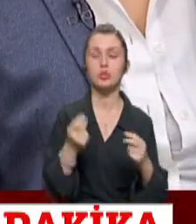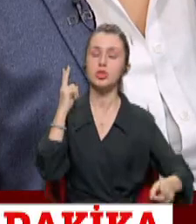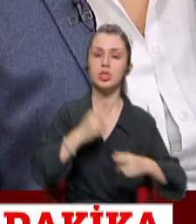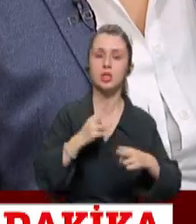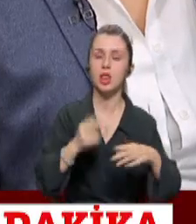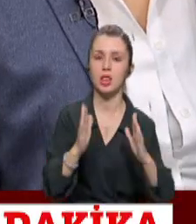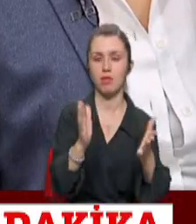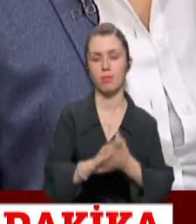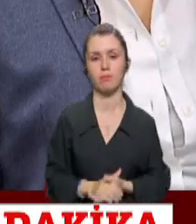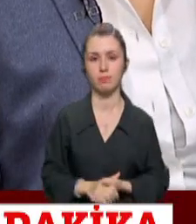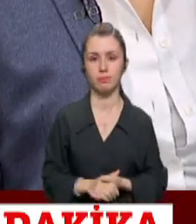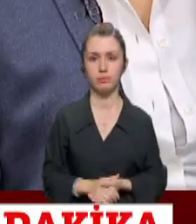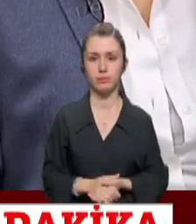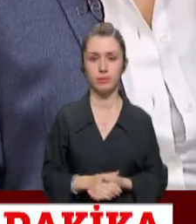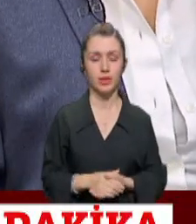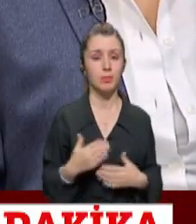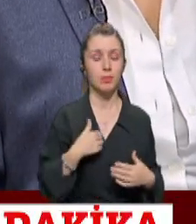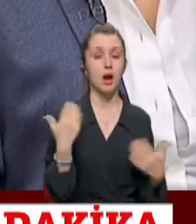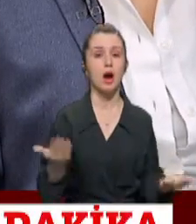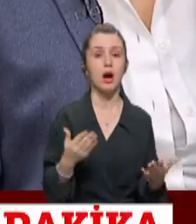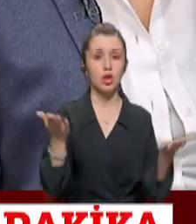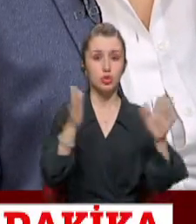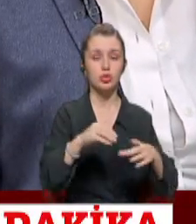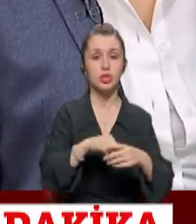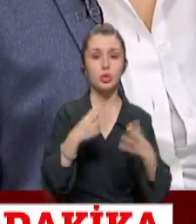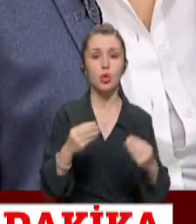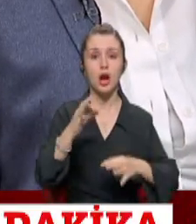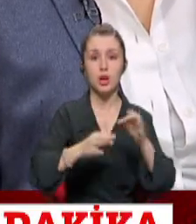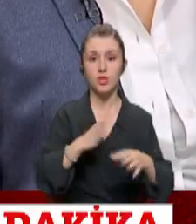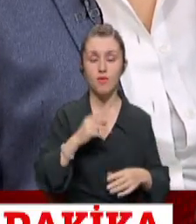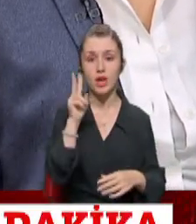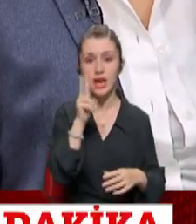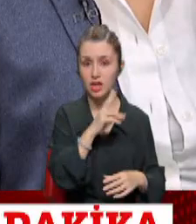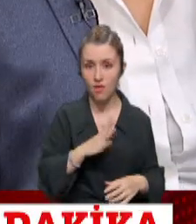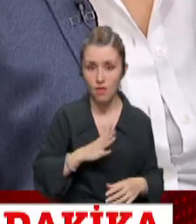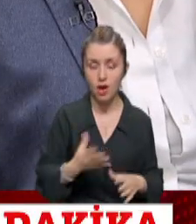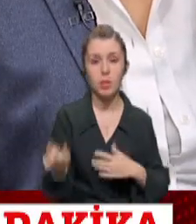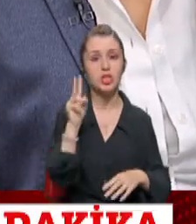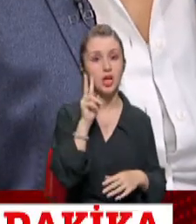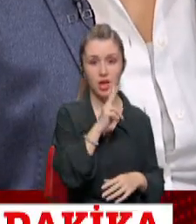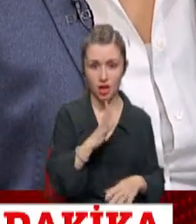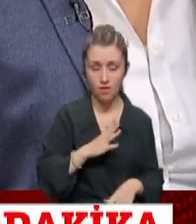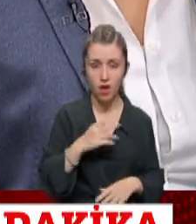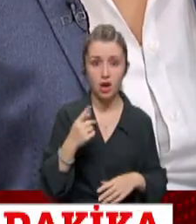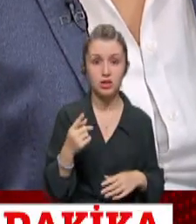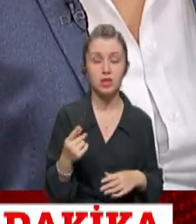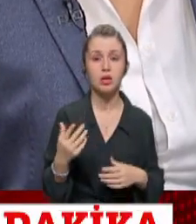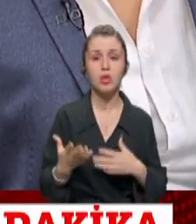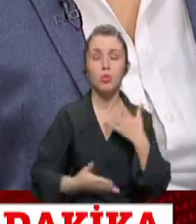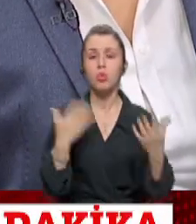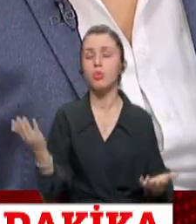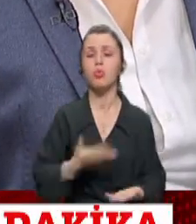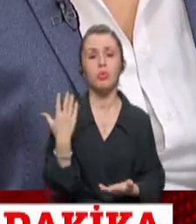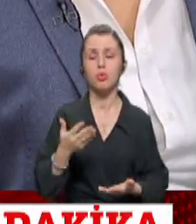bir şekilde devam ediyor. Ya benim hala göçük altında olan bir amcam var, yengem var, başka bir yengem var. Yani sayamayacağım kadar hala